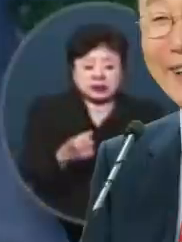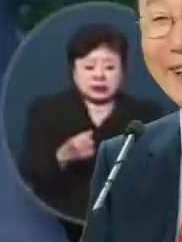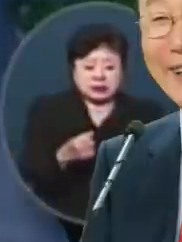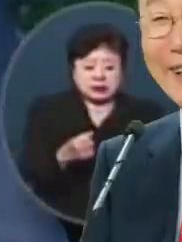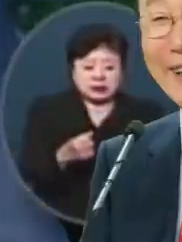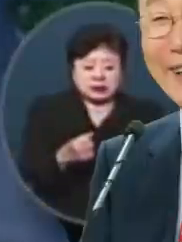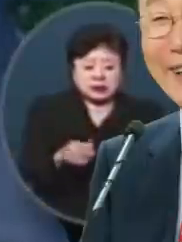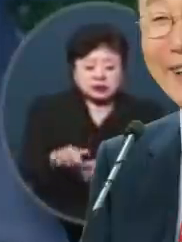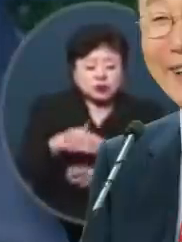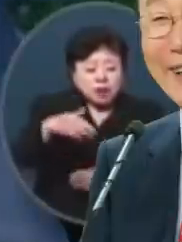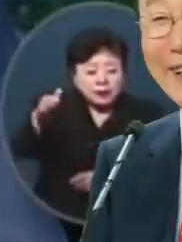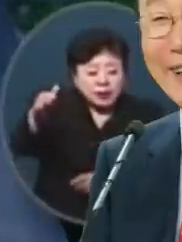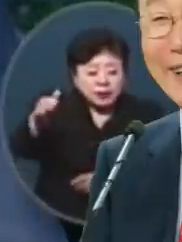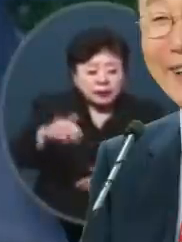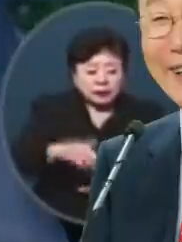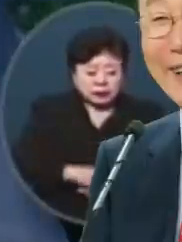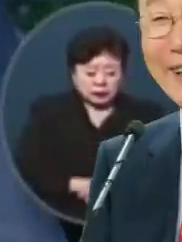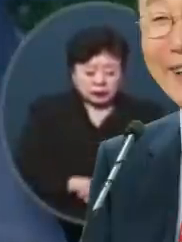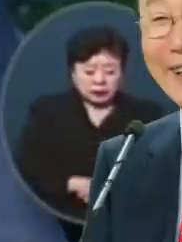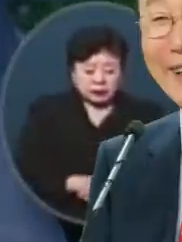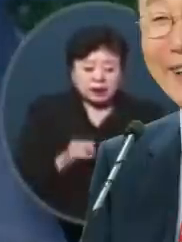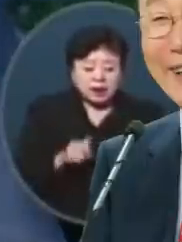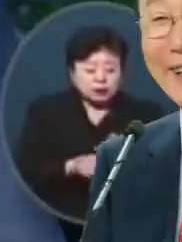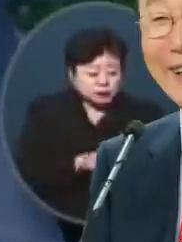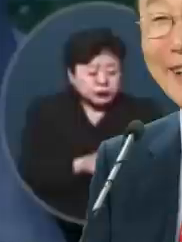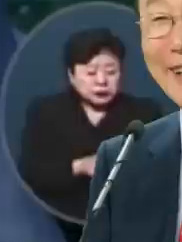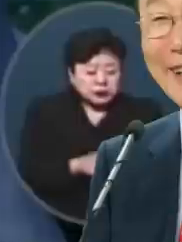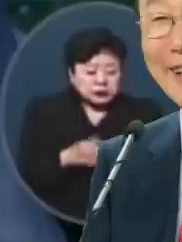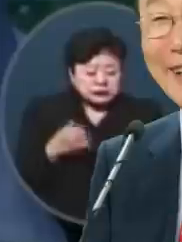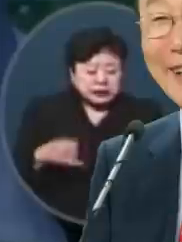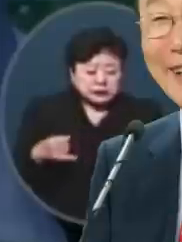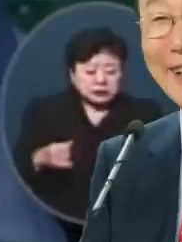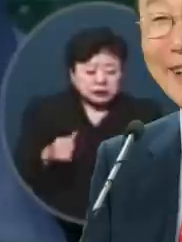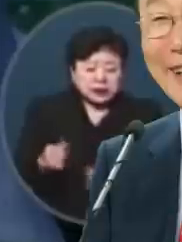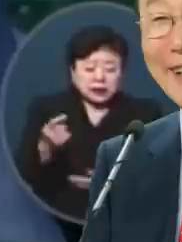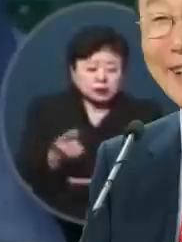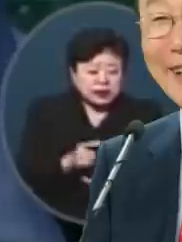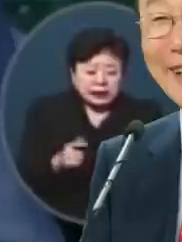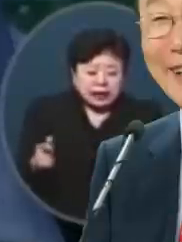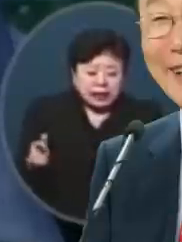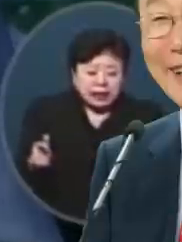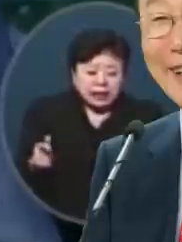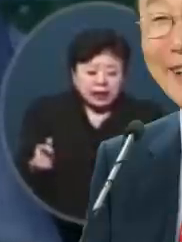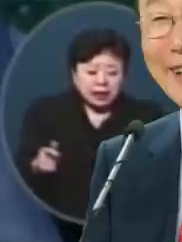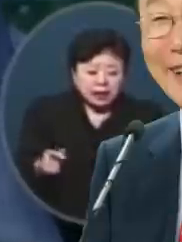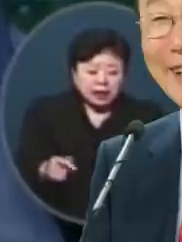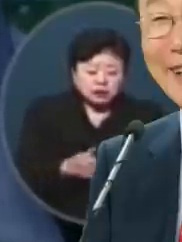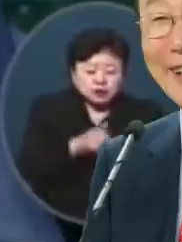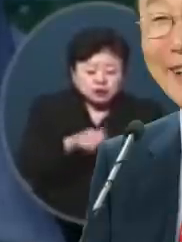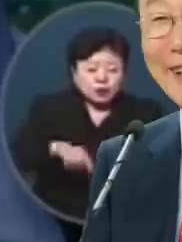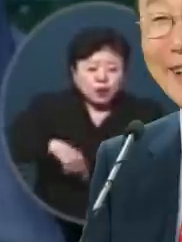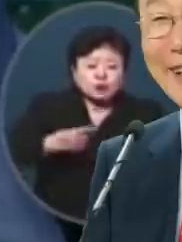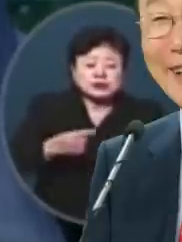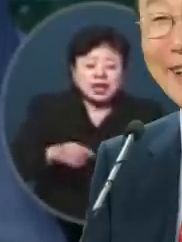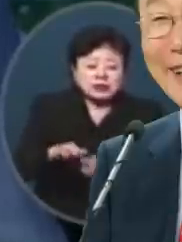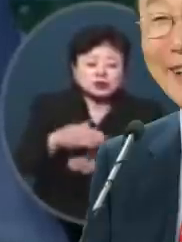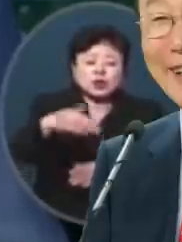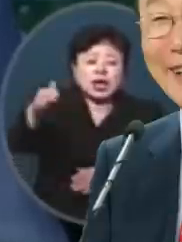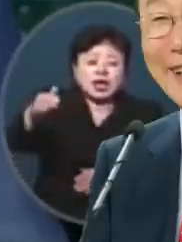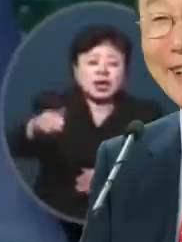시골로 내려가면 그 사모님이 애들과 함께 교육 때문에 안 따라갑니다.